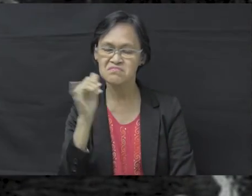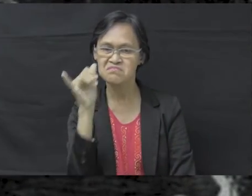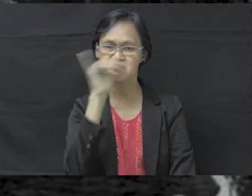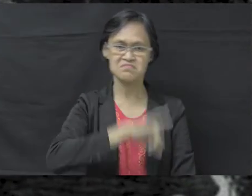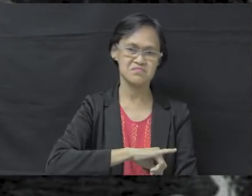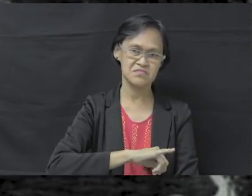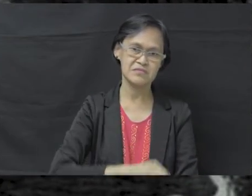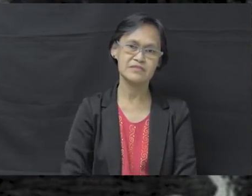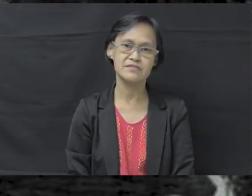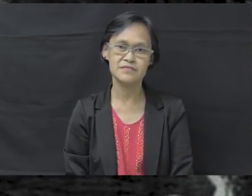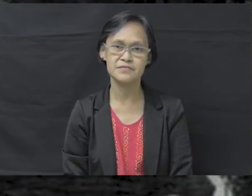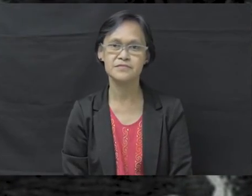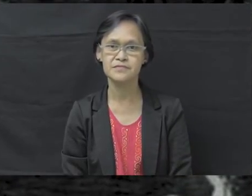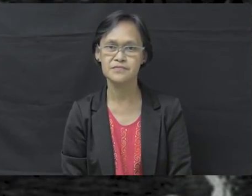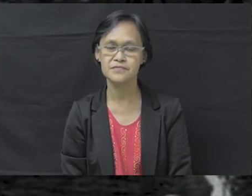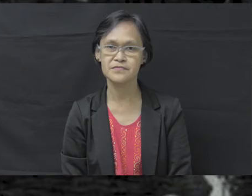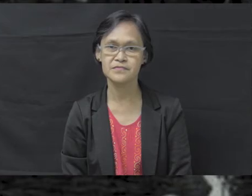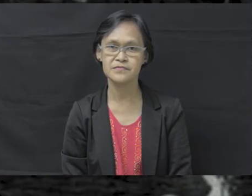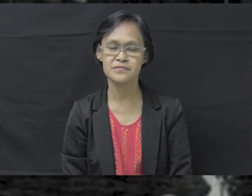mayroon.